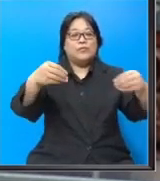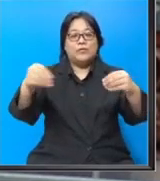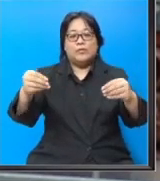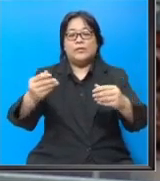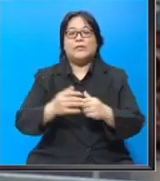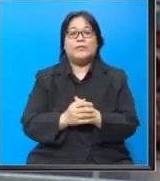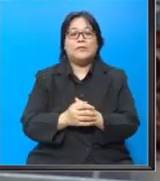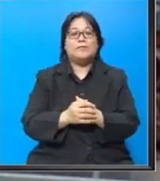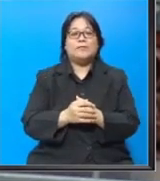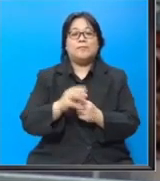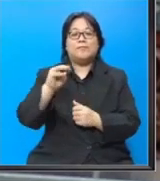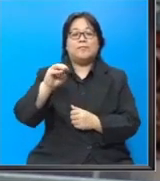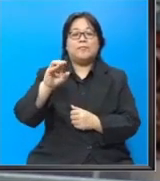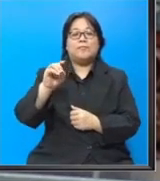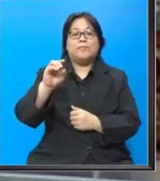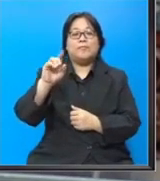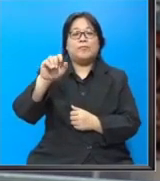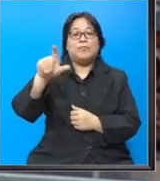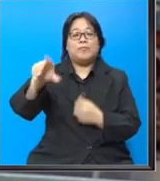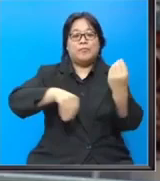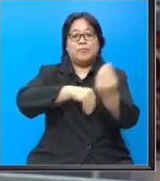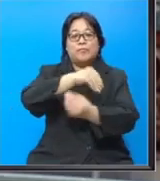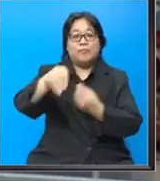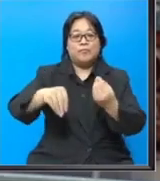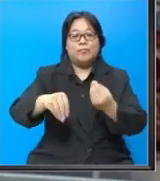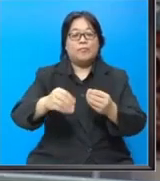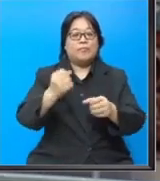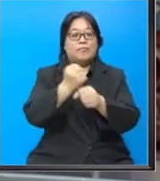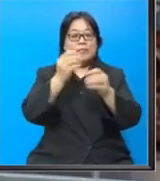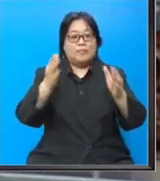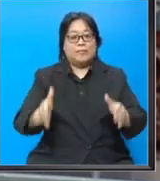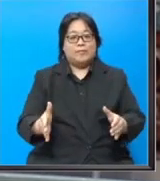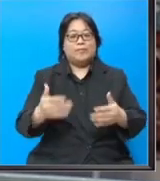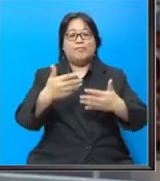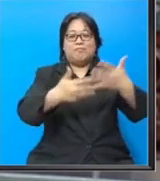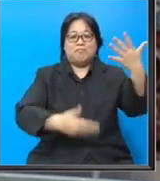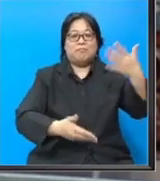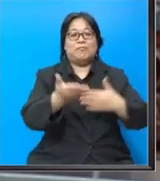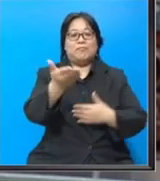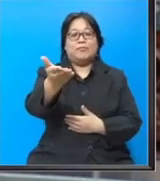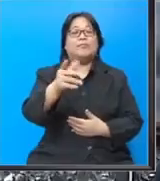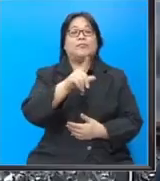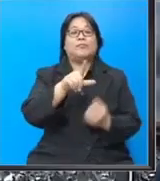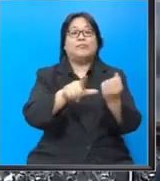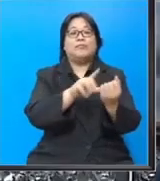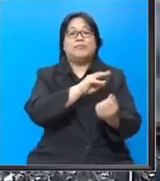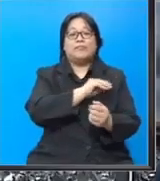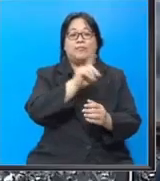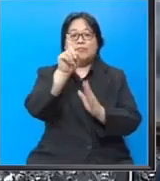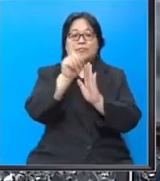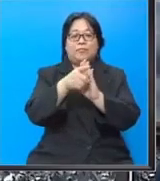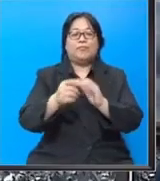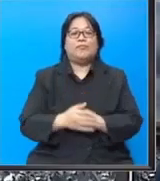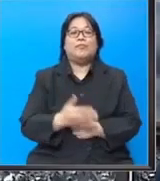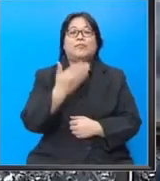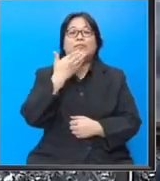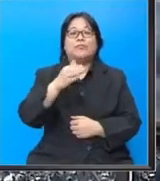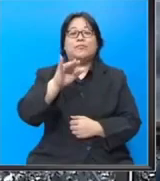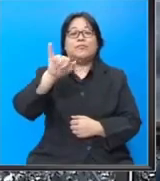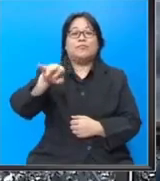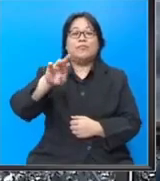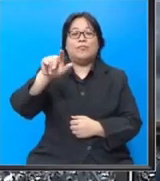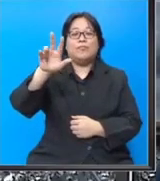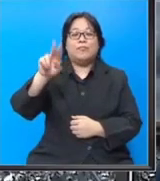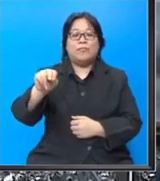brand Pemuda permulaan Tenaga Kerja dan sebagainya celah himbauan menteri saat Makasih ya mama